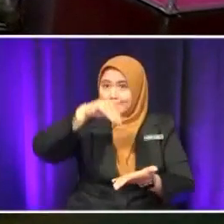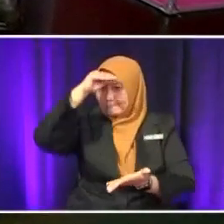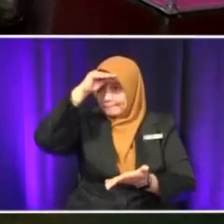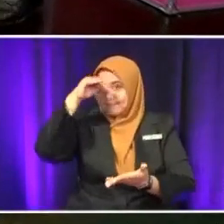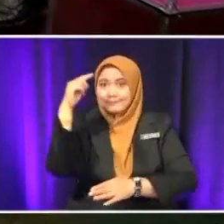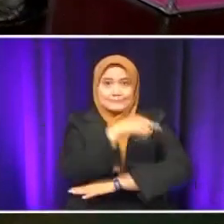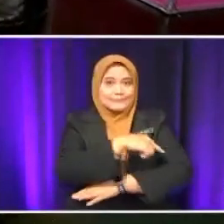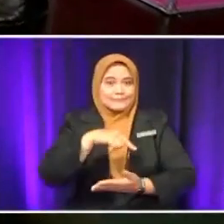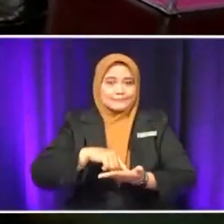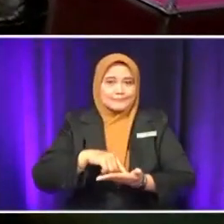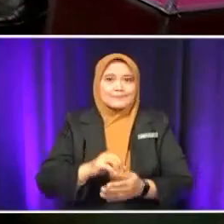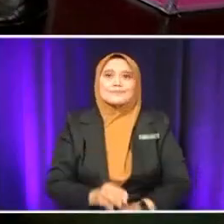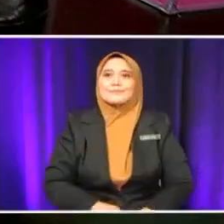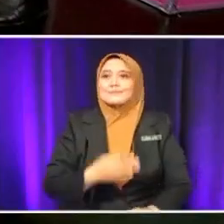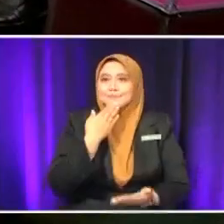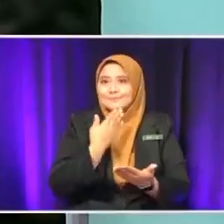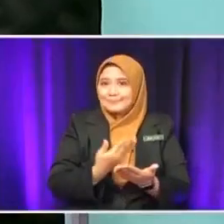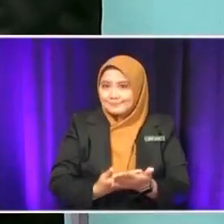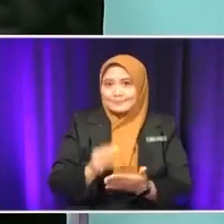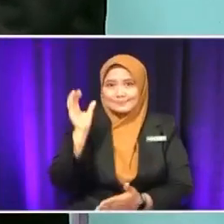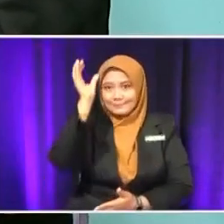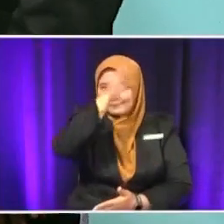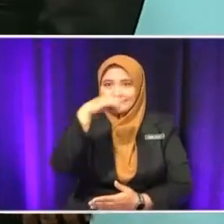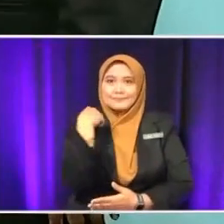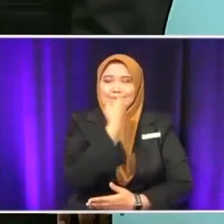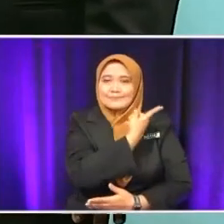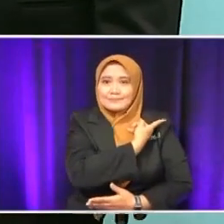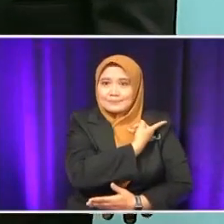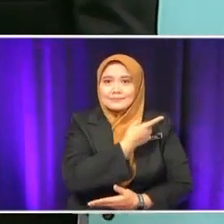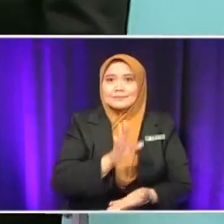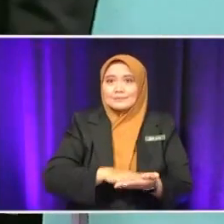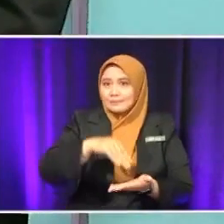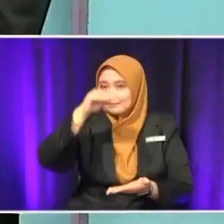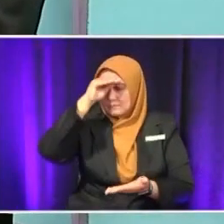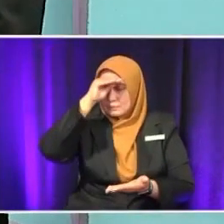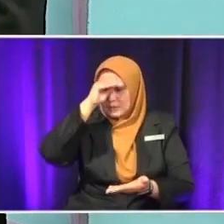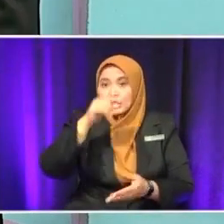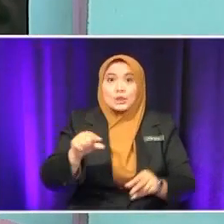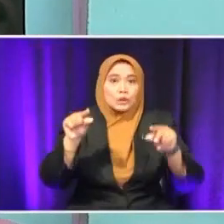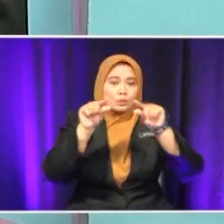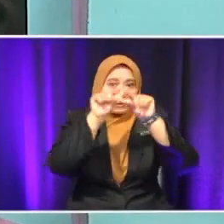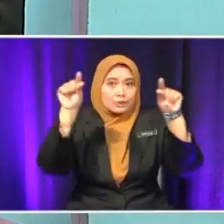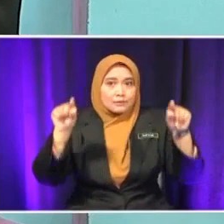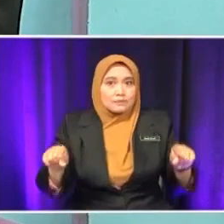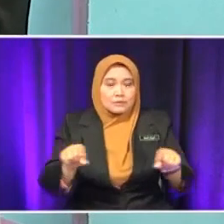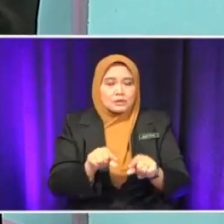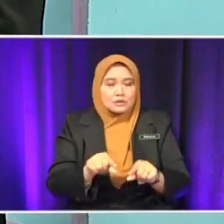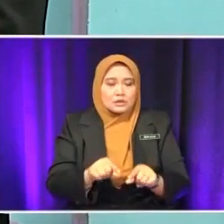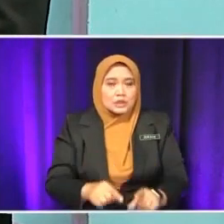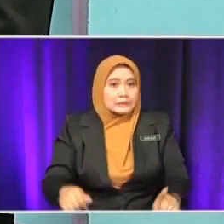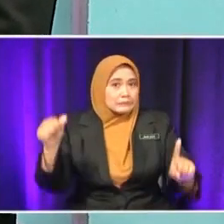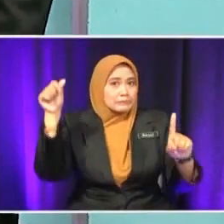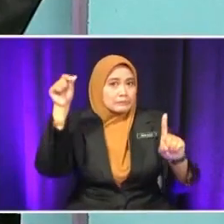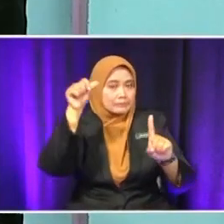Baik. Baiklah Chris, terima kasih Chris. Hari ini apa yang kita akan belajar adalah graf terarah dan graf